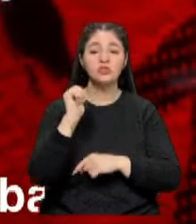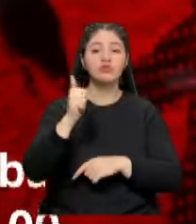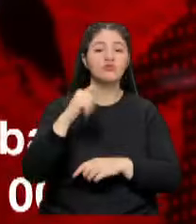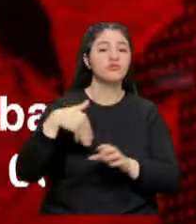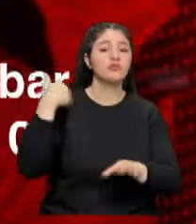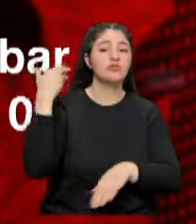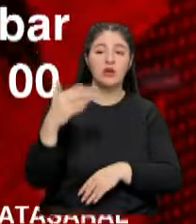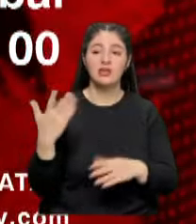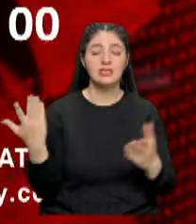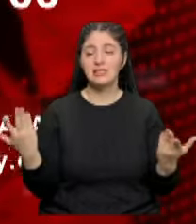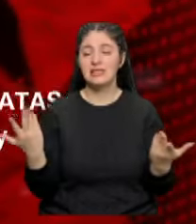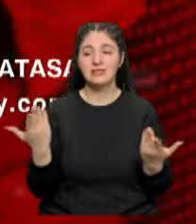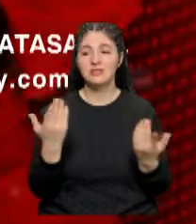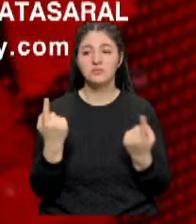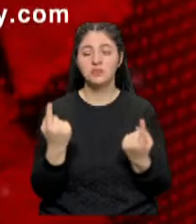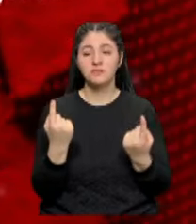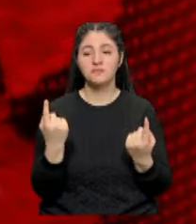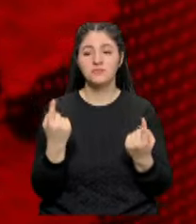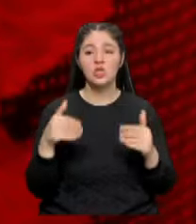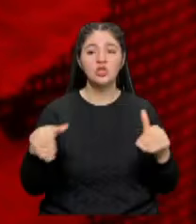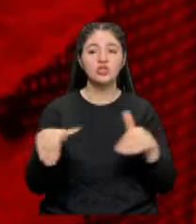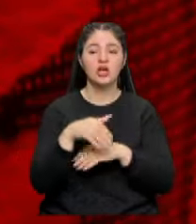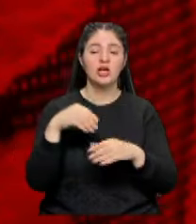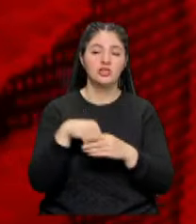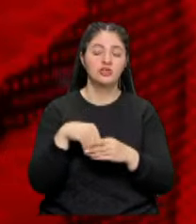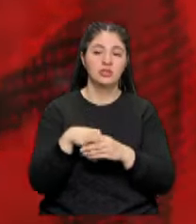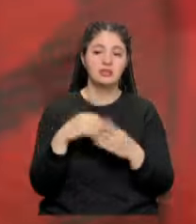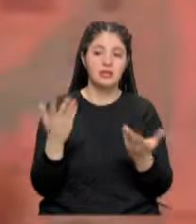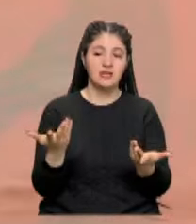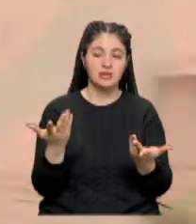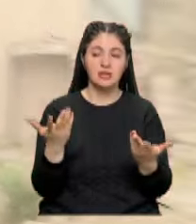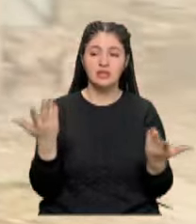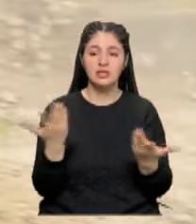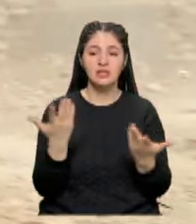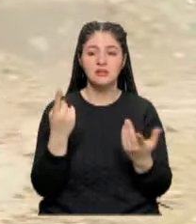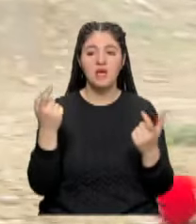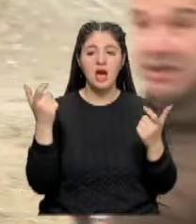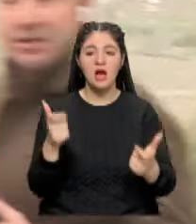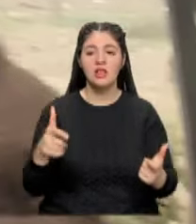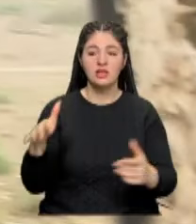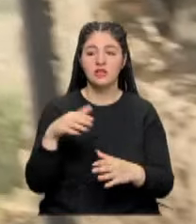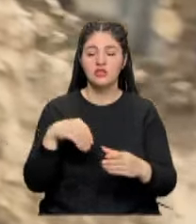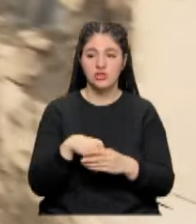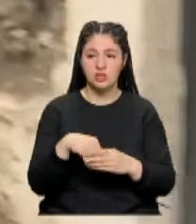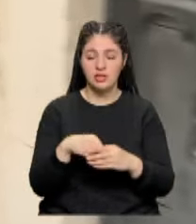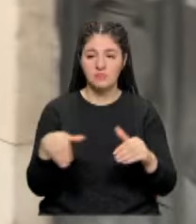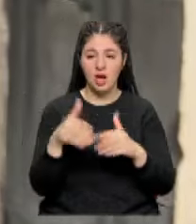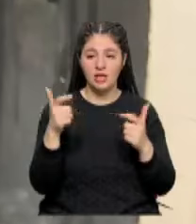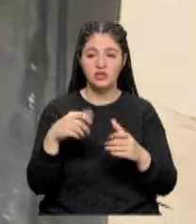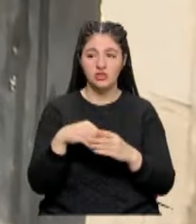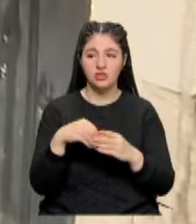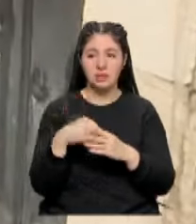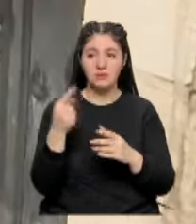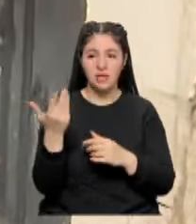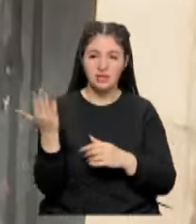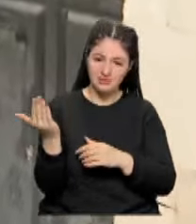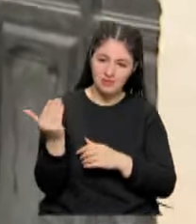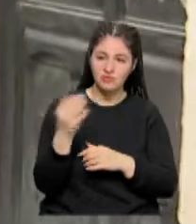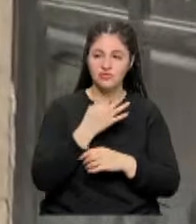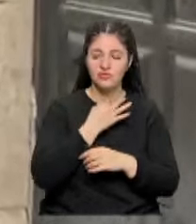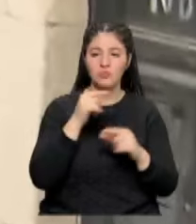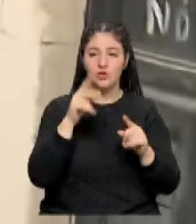sonra nasıl bir sokağın içindeyiz? Nasıl bir alanın içindeyiz, mahallenin içindeyiz? Biraz daha gelir misin